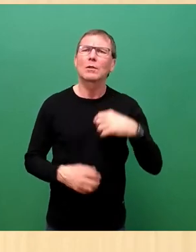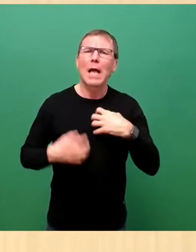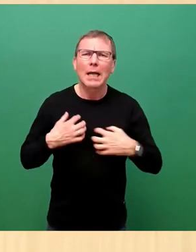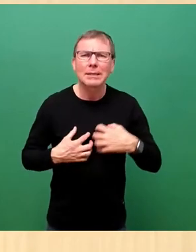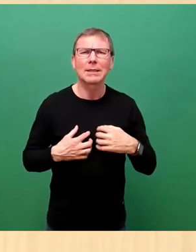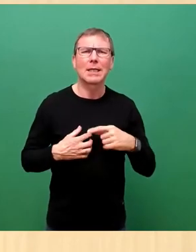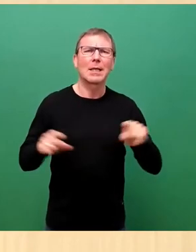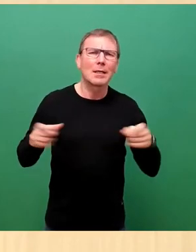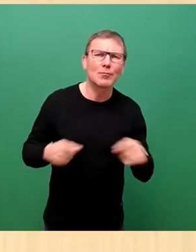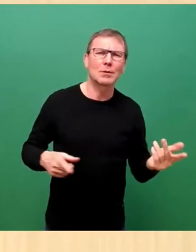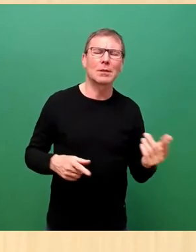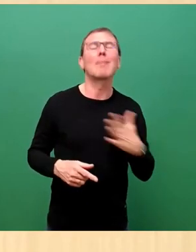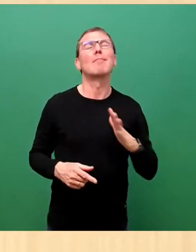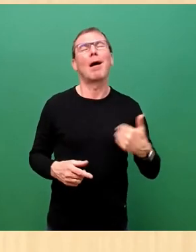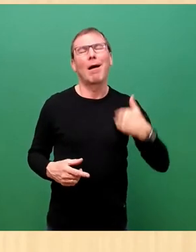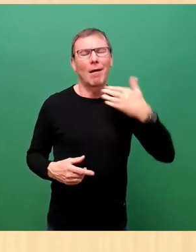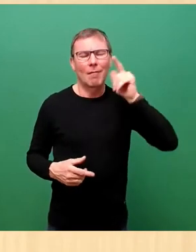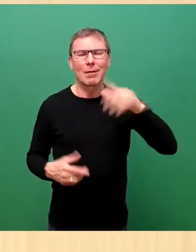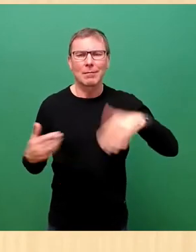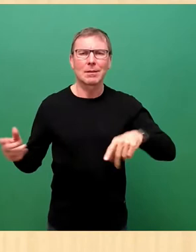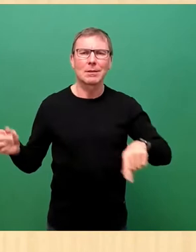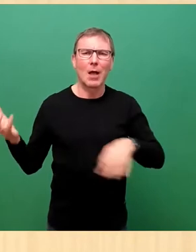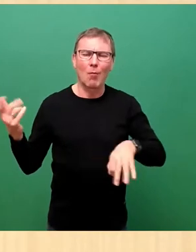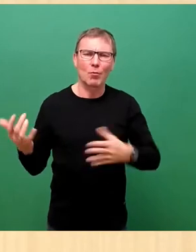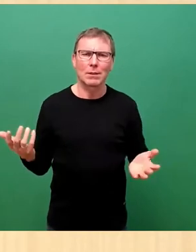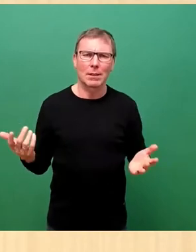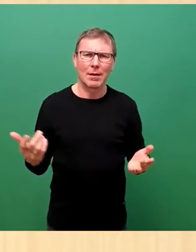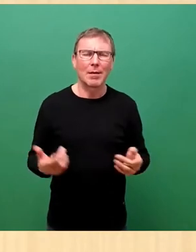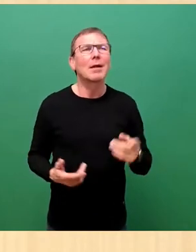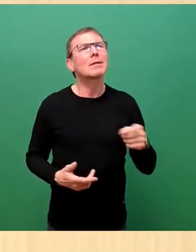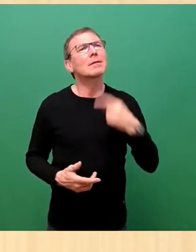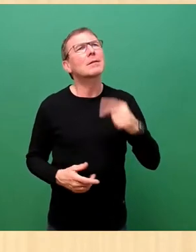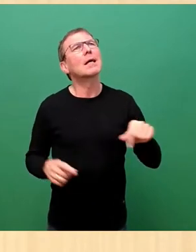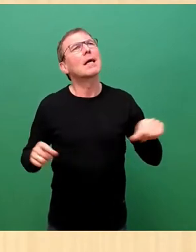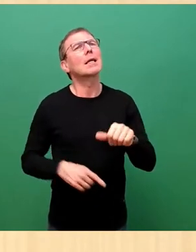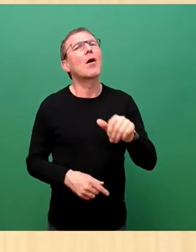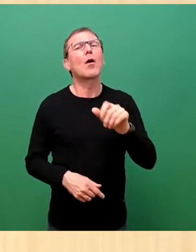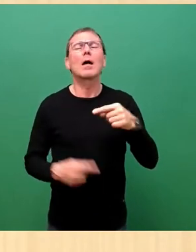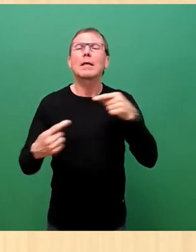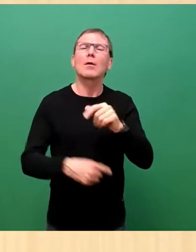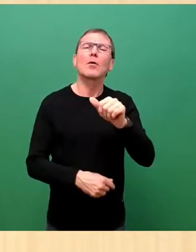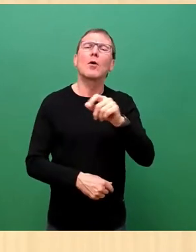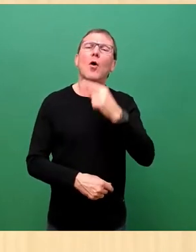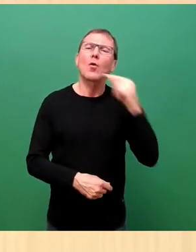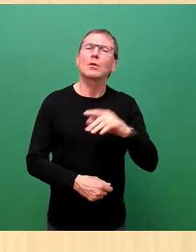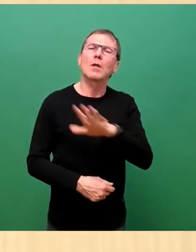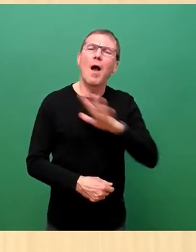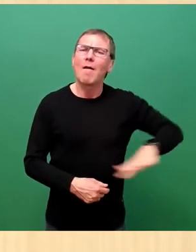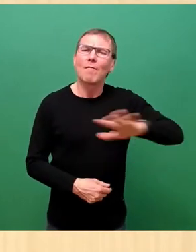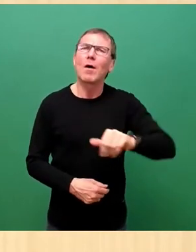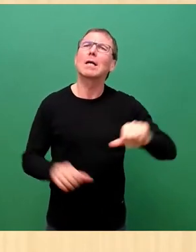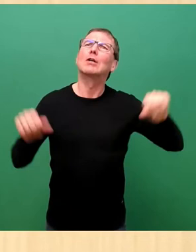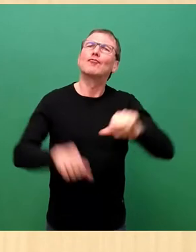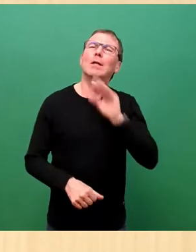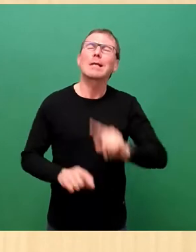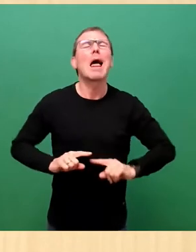Vater war Musiker, der hat nie ein einziges schlechtes Wort gegen das russische Volk gesagt. Und man muss,